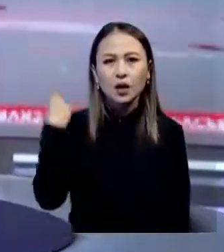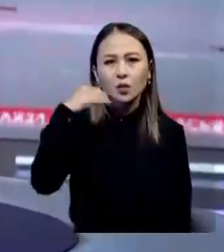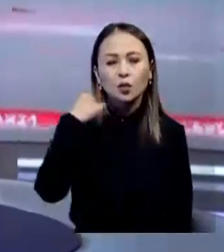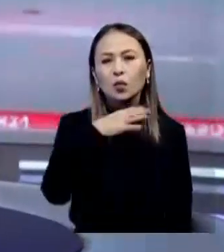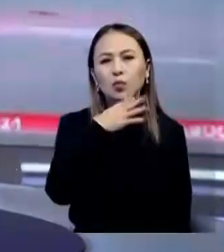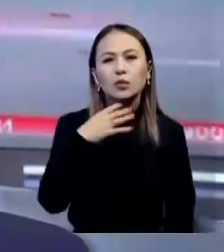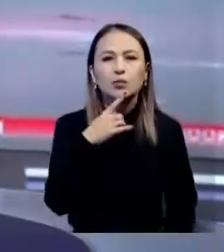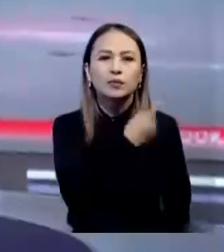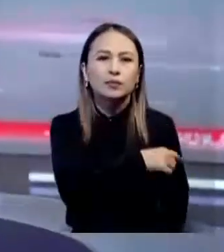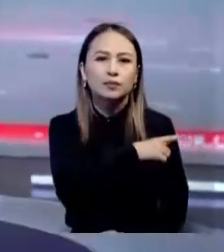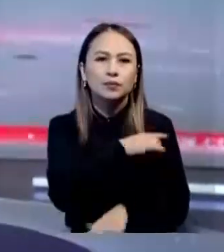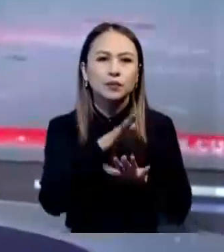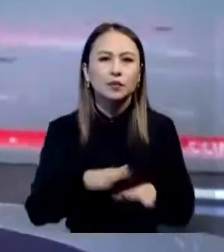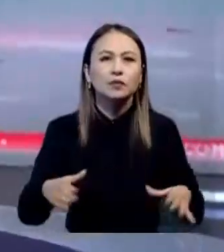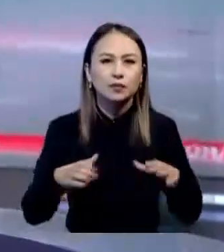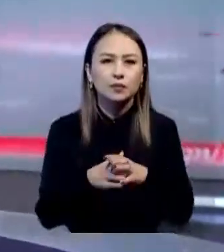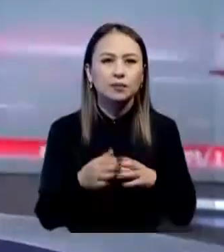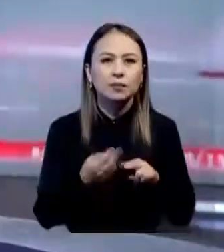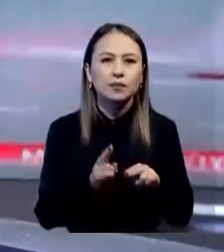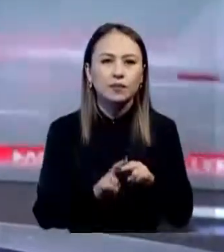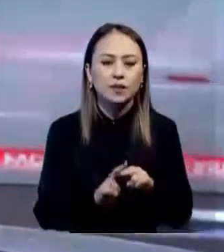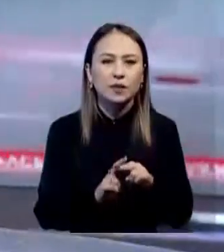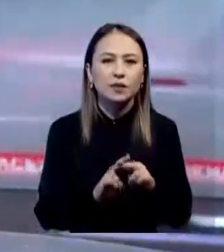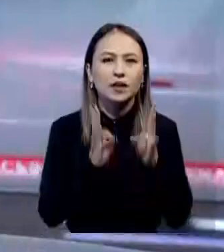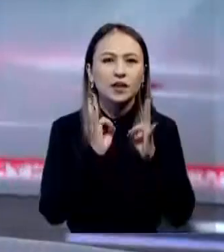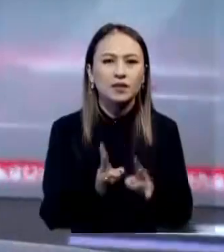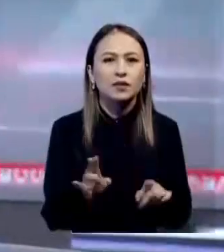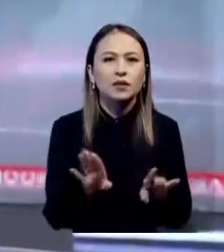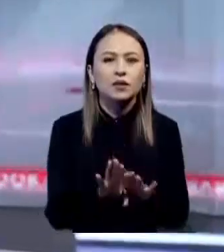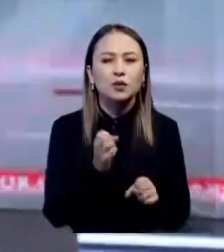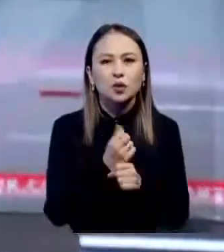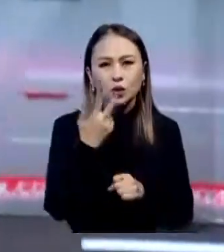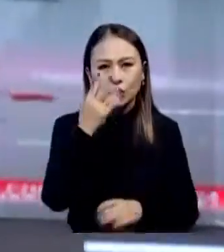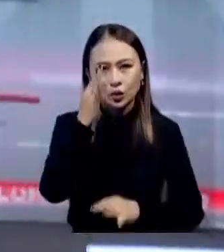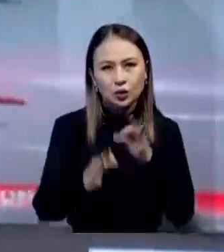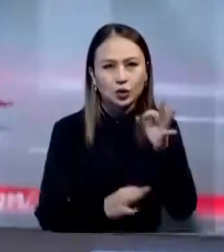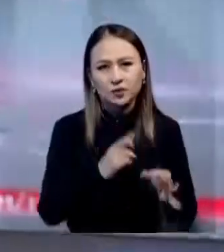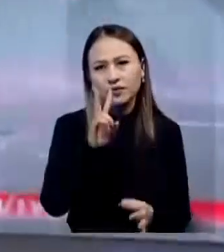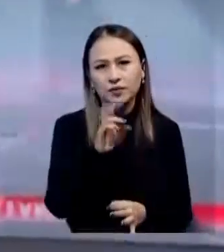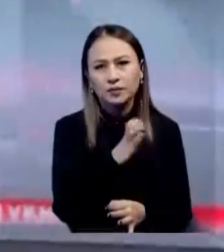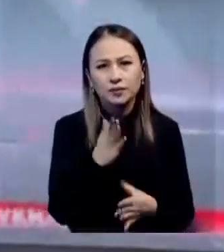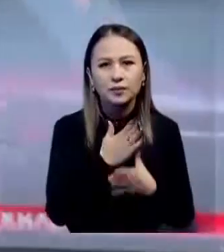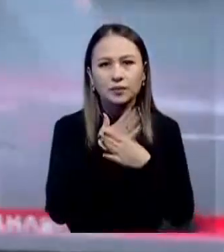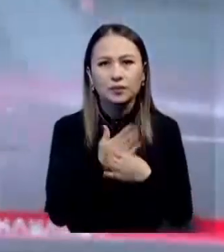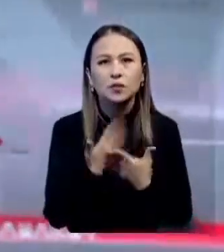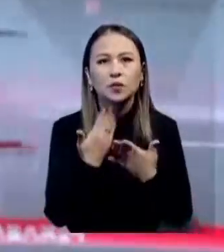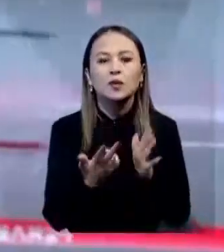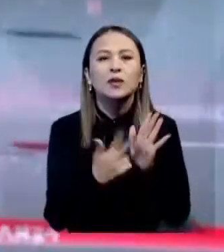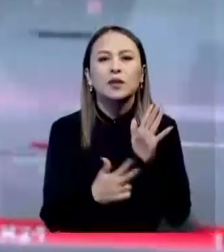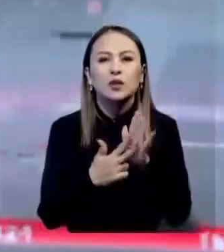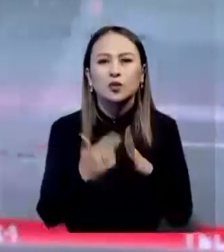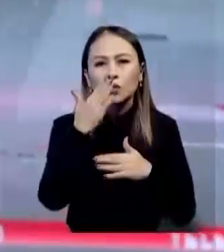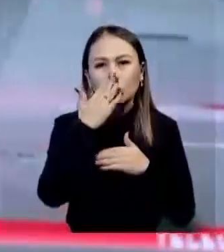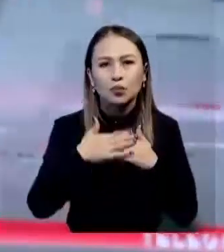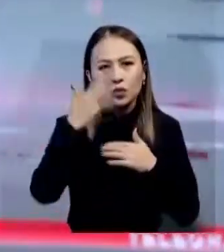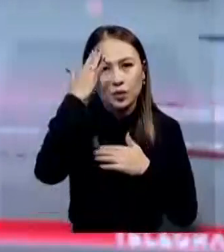Ақтөбедегі көп балалы аурухананың травматология бөлімінің мамандары соңғы 3 тәулікте 200-ден астам адамға көмек көрсетті. Оның